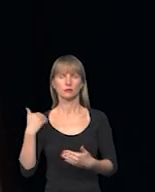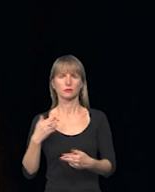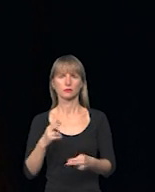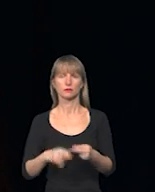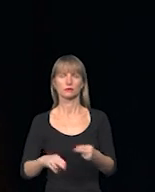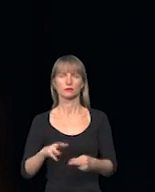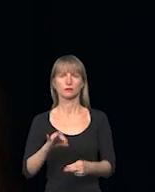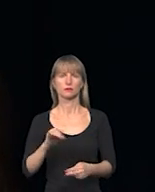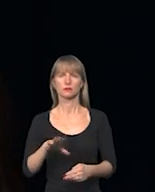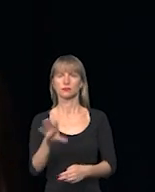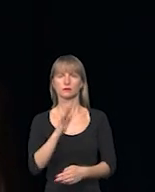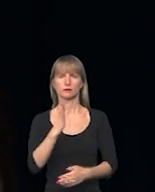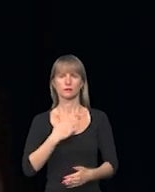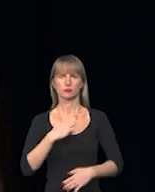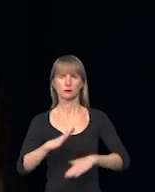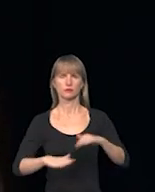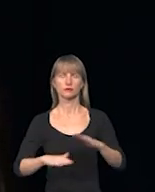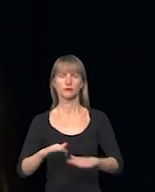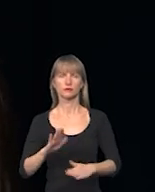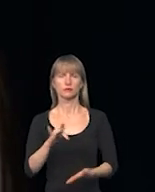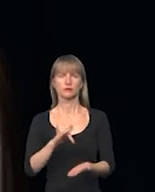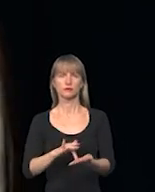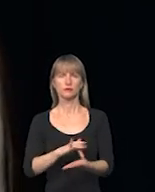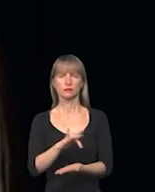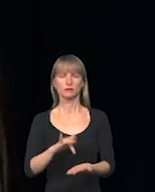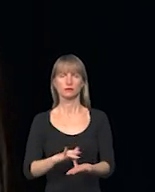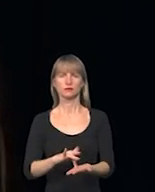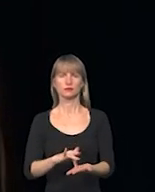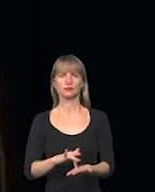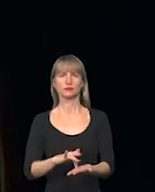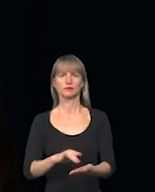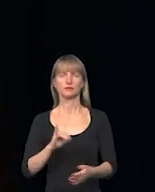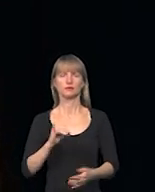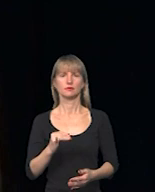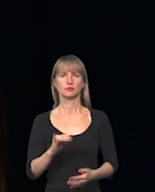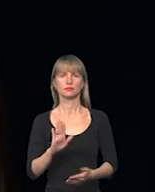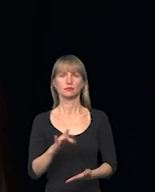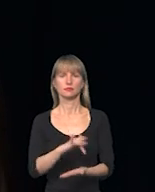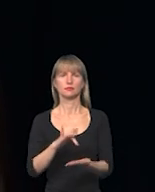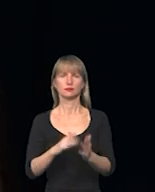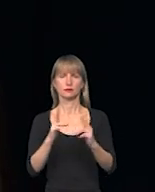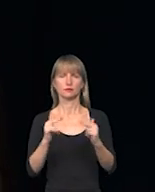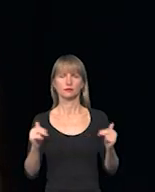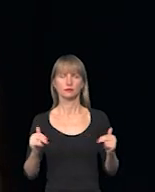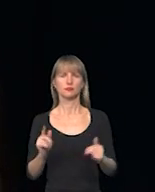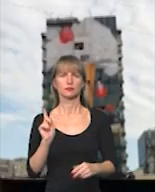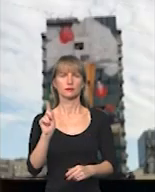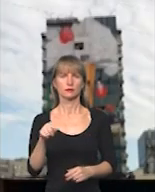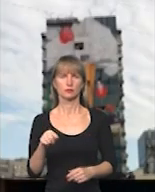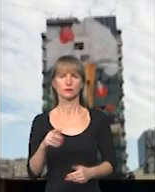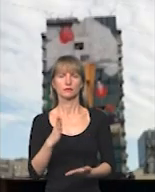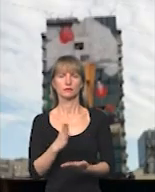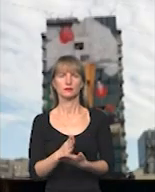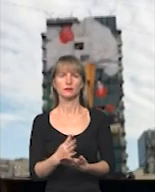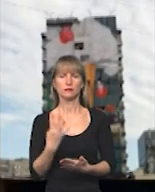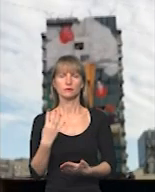«Все в наших руках» в центрі міста. І в місті Дніпро. Там у мене знаходяться